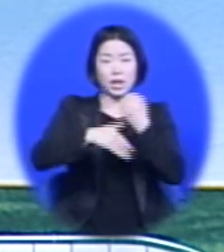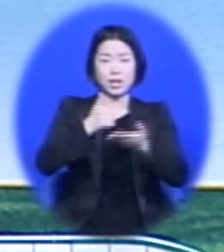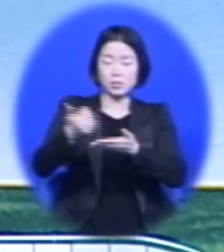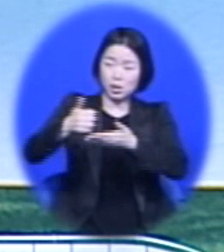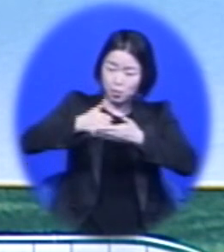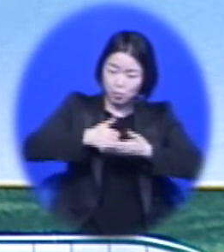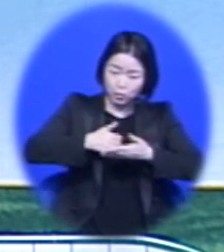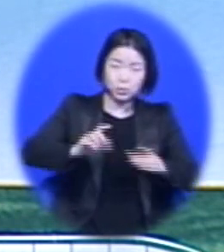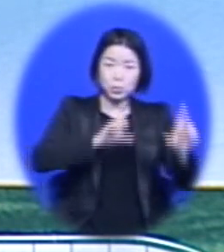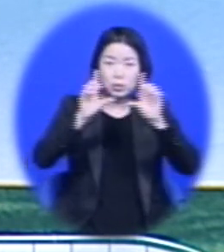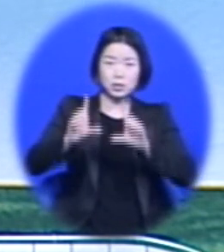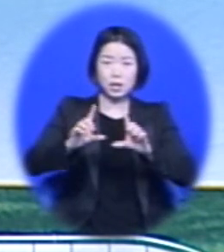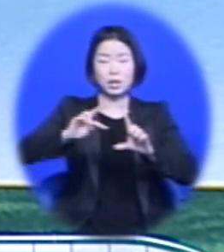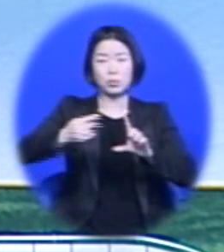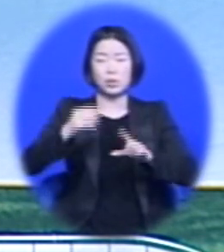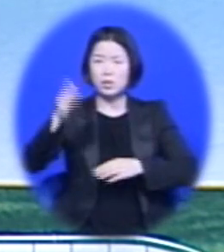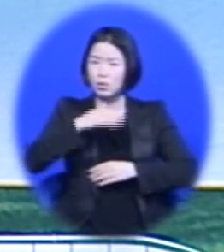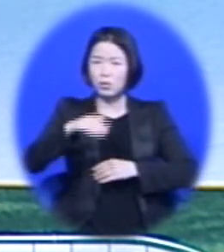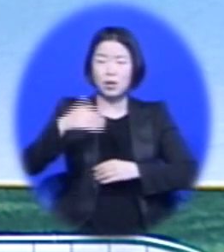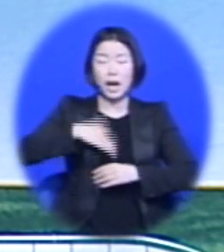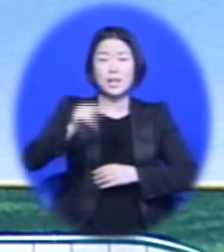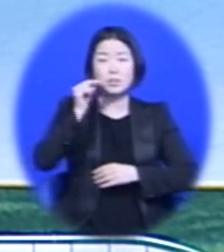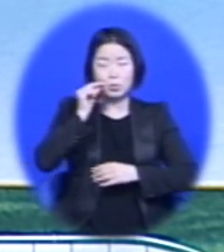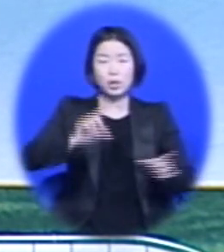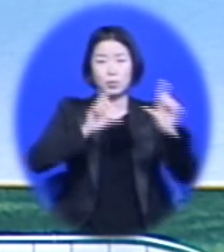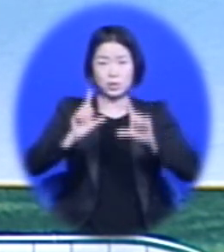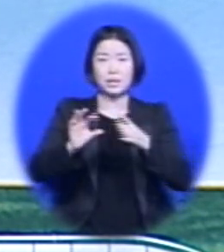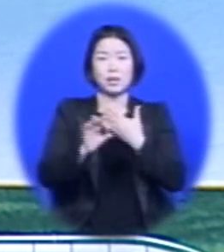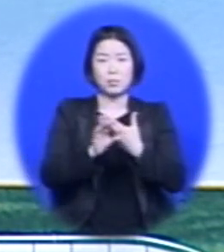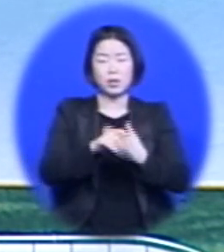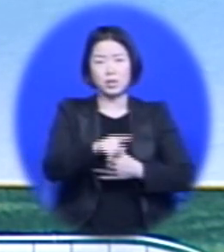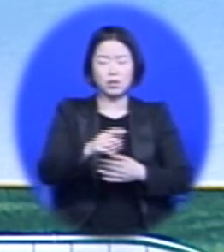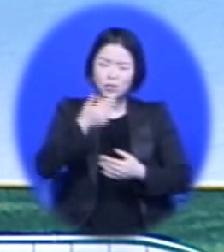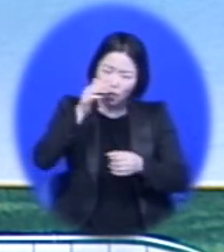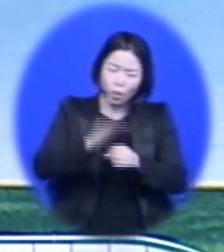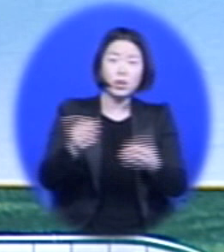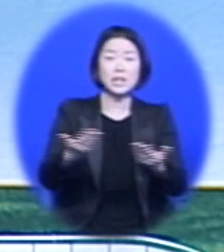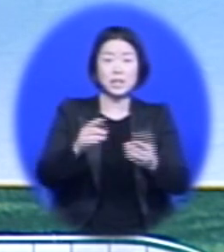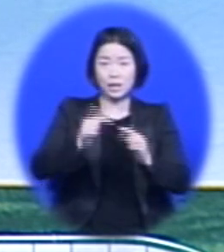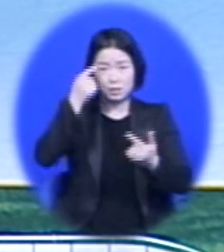살면서도 전혀 그것을 알지 못하고 산다면 이건 억울한 일 아닙니까?